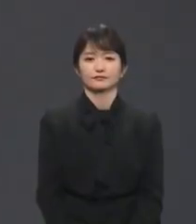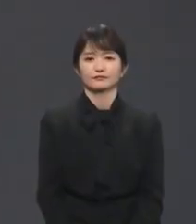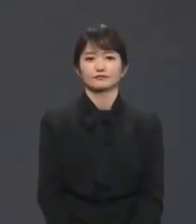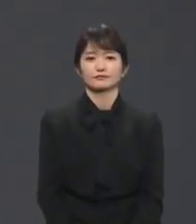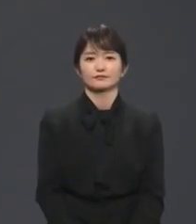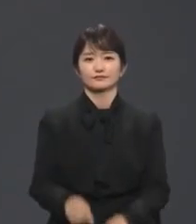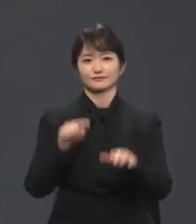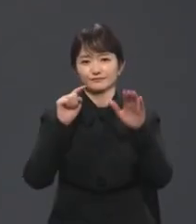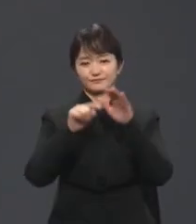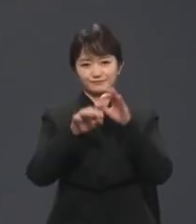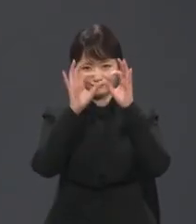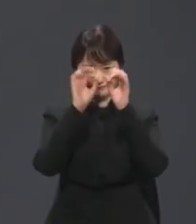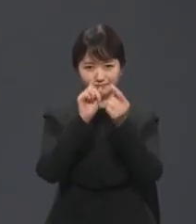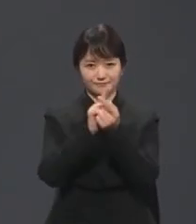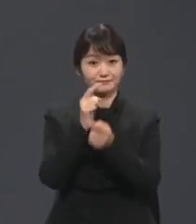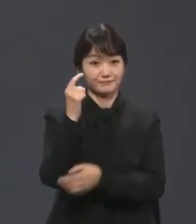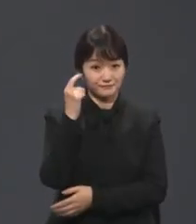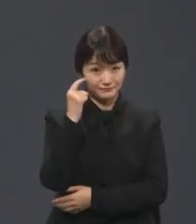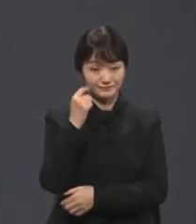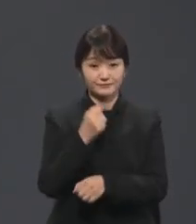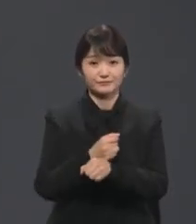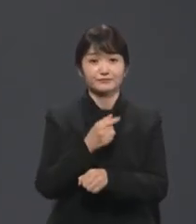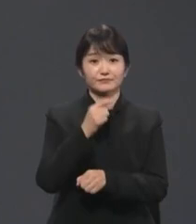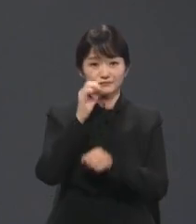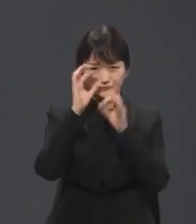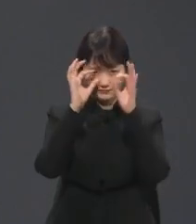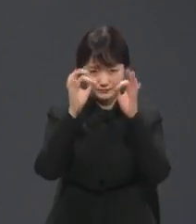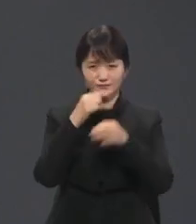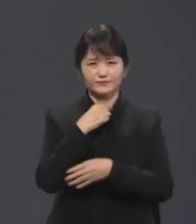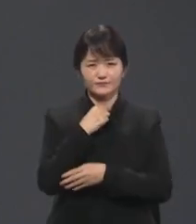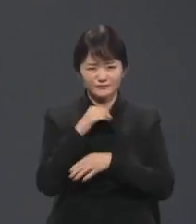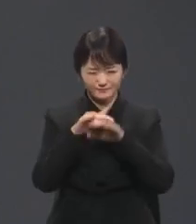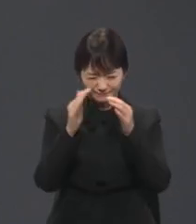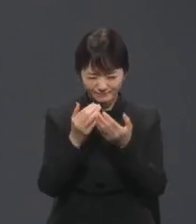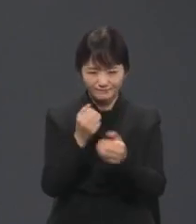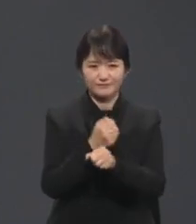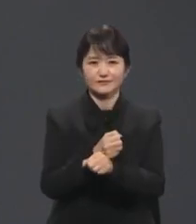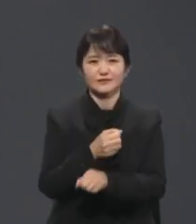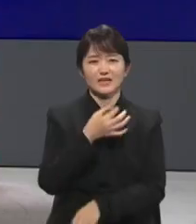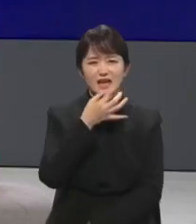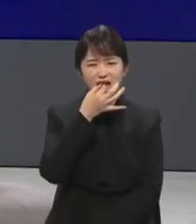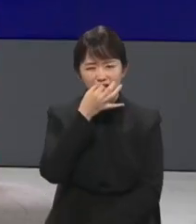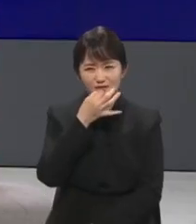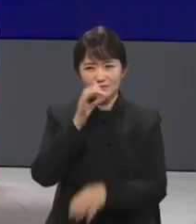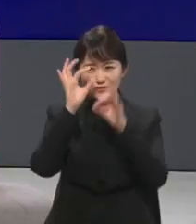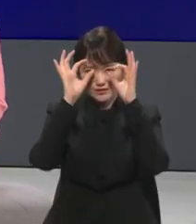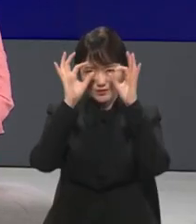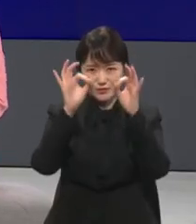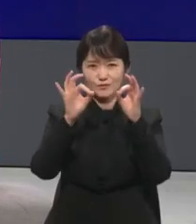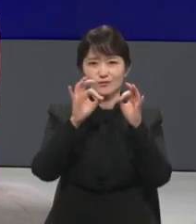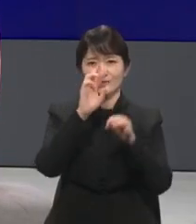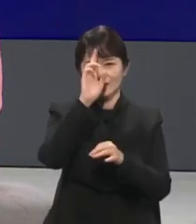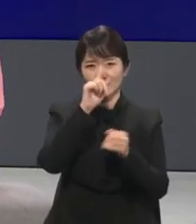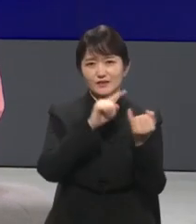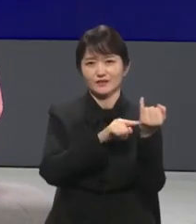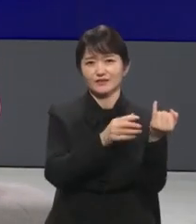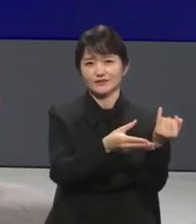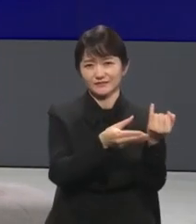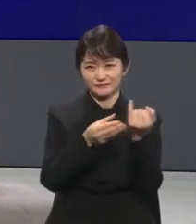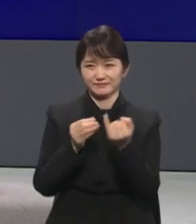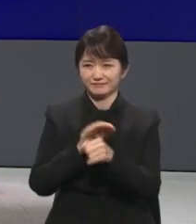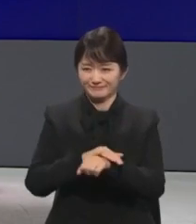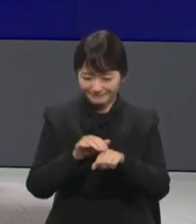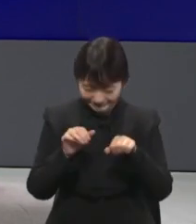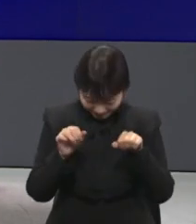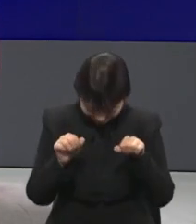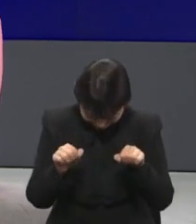네 가보고 만나보고 들어보고 해보고 싶은 건 다 해보는 욕망에 보니 박사라 기자 오늘도 나와 있습니다요